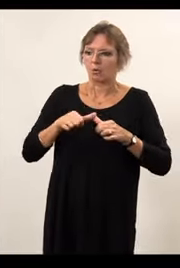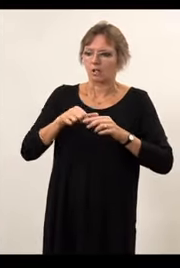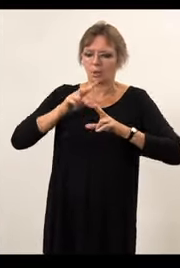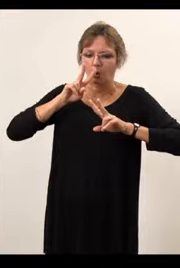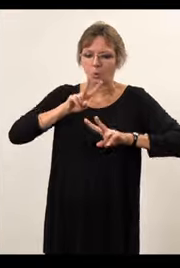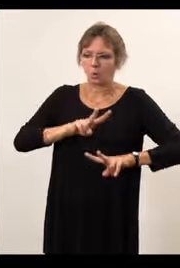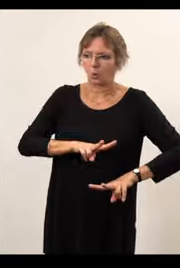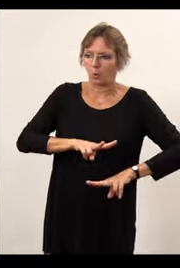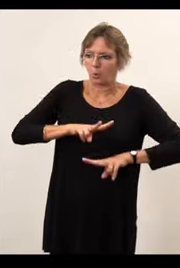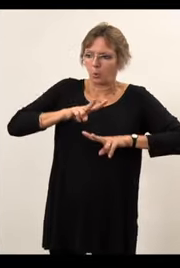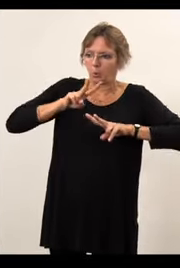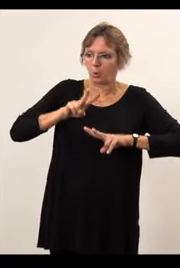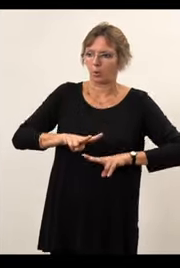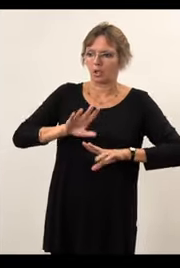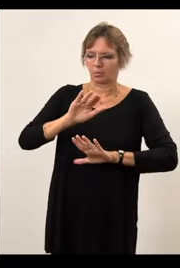mieux.